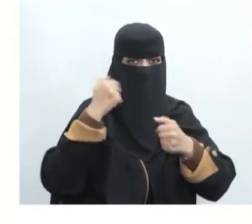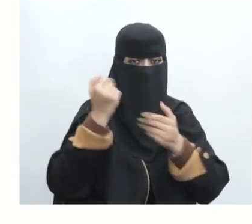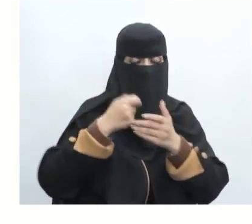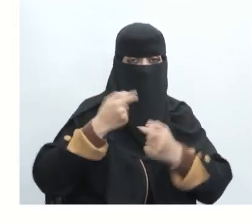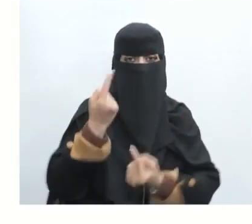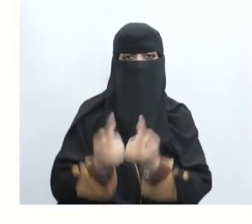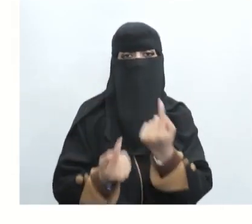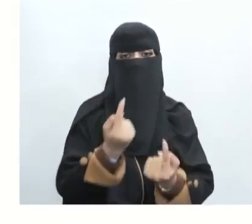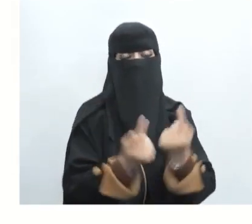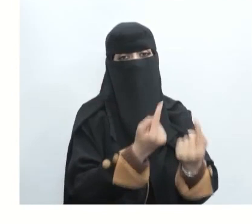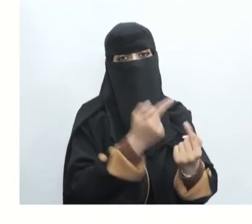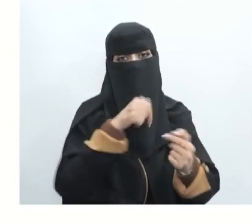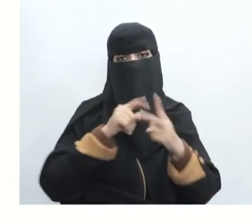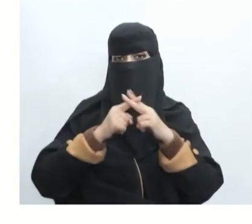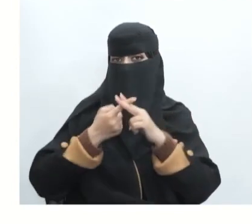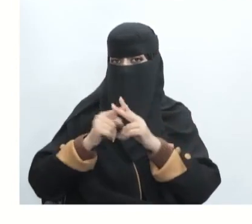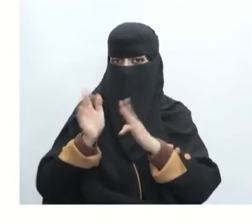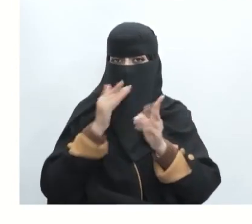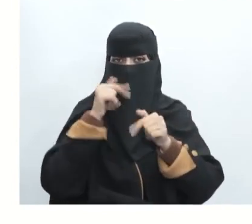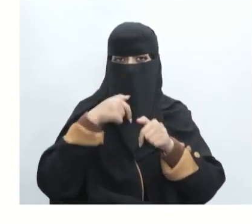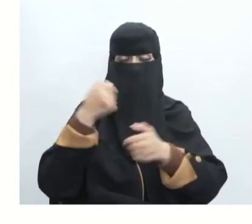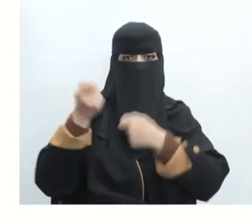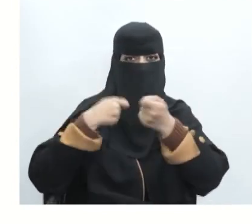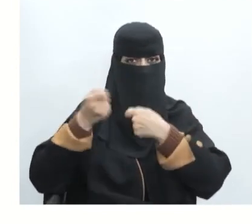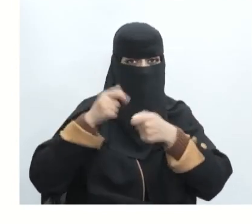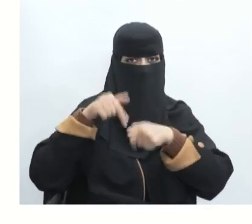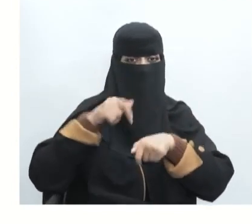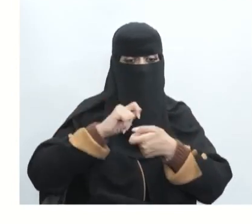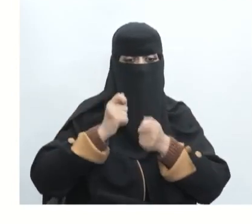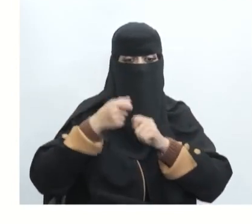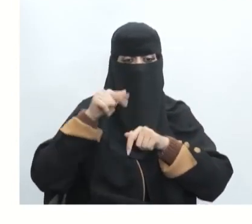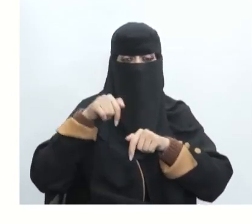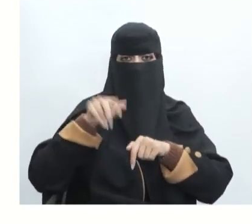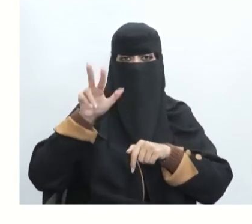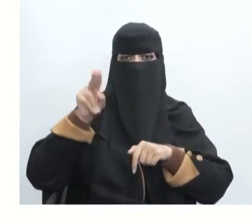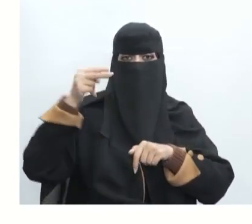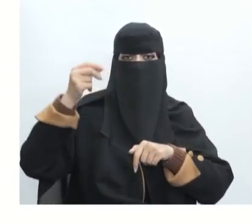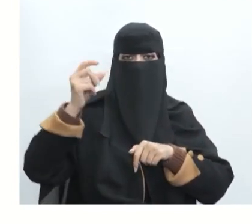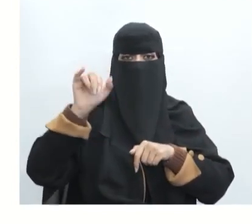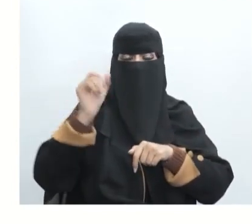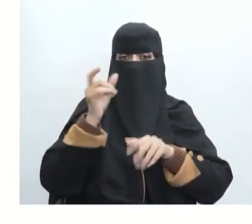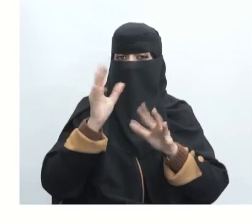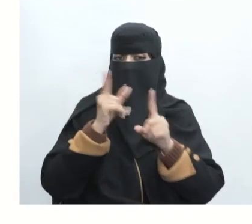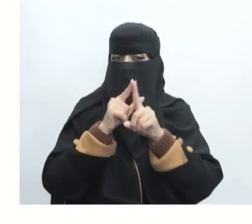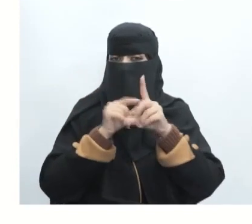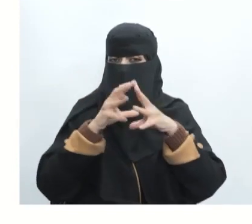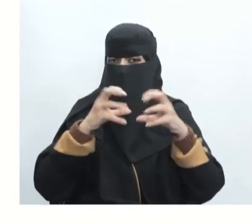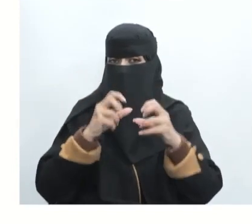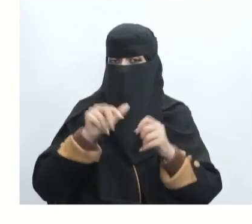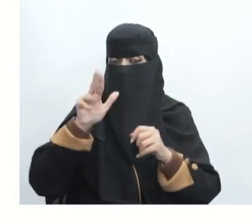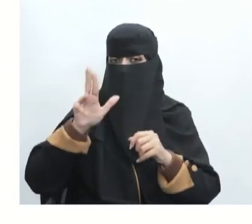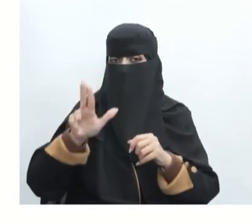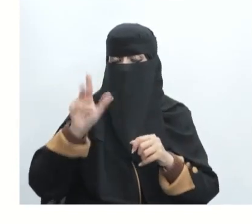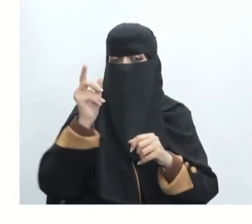زراعه صناعه تجاره تعدين تذكرون ابنائه وبنات الطلاب سالنا سؤالا بخصوص